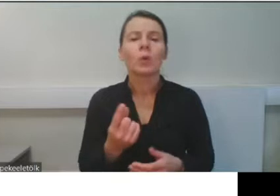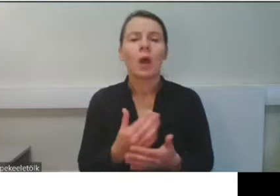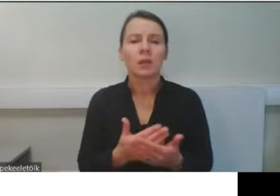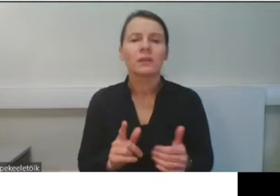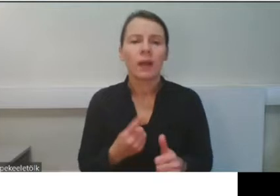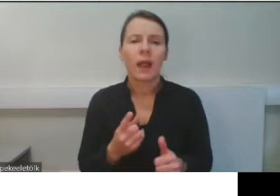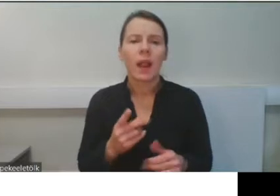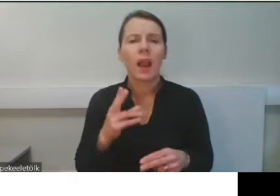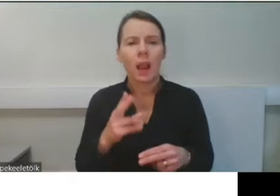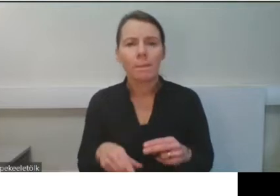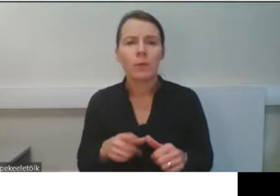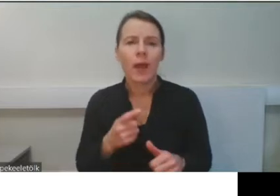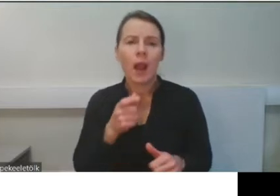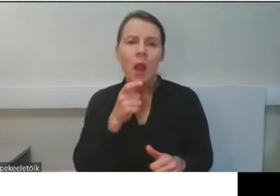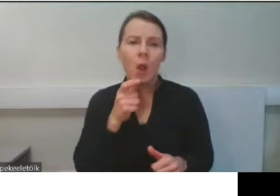tihtilugu